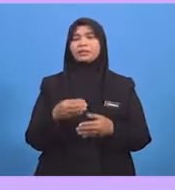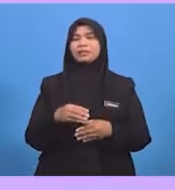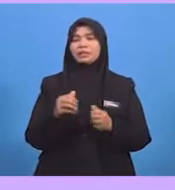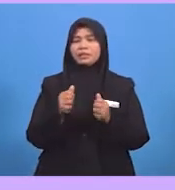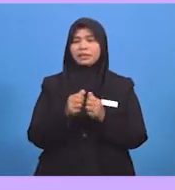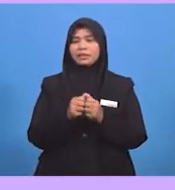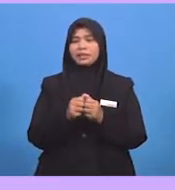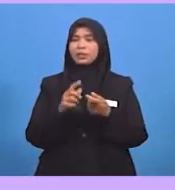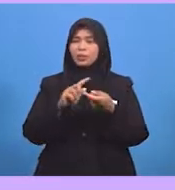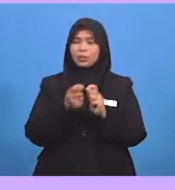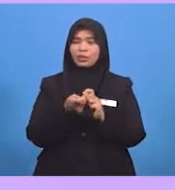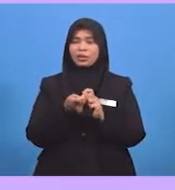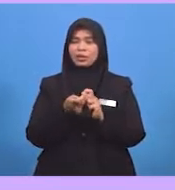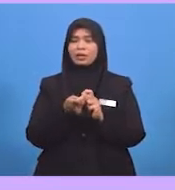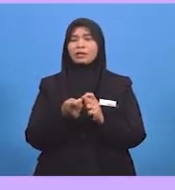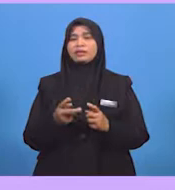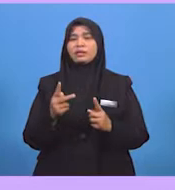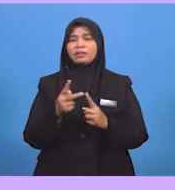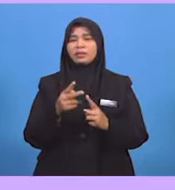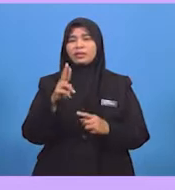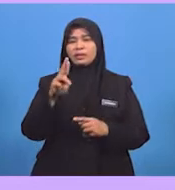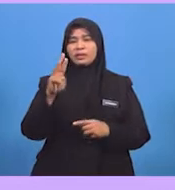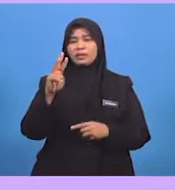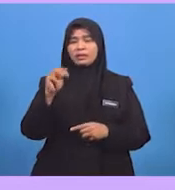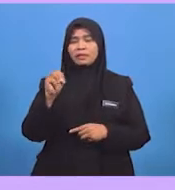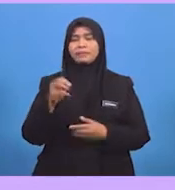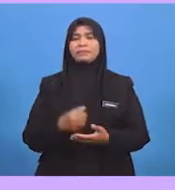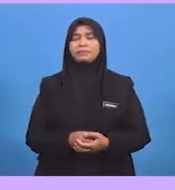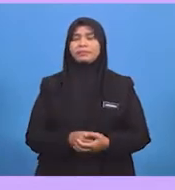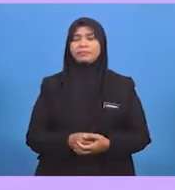asing dengan menukarkan mata wang tempatan.